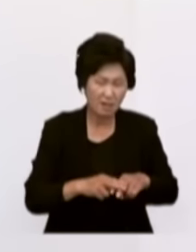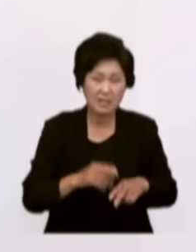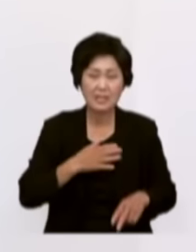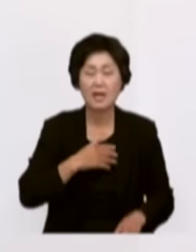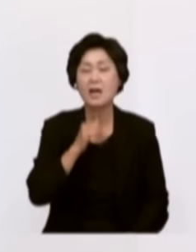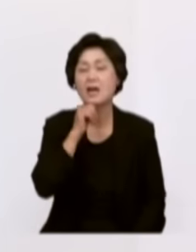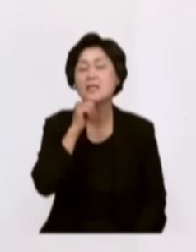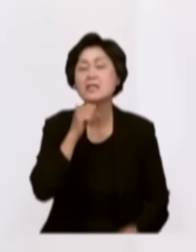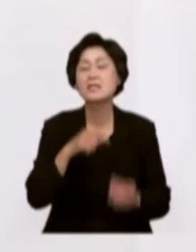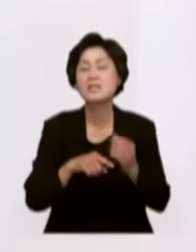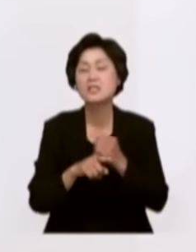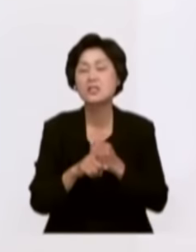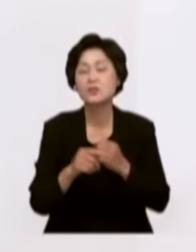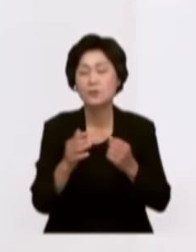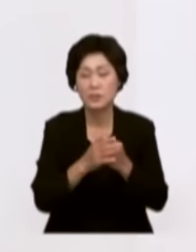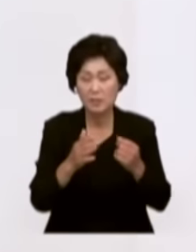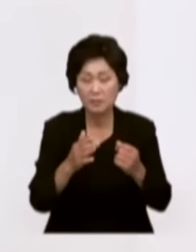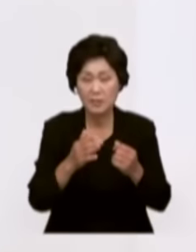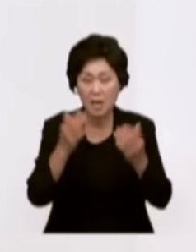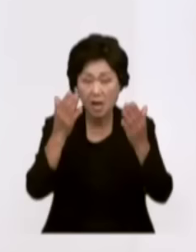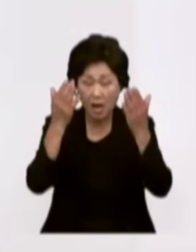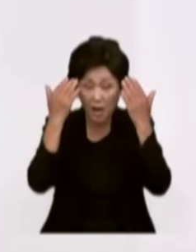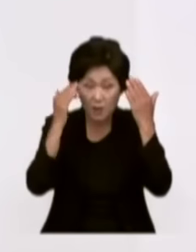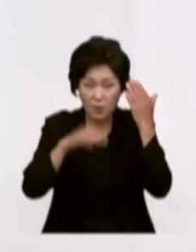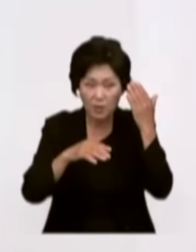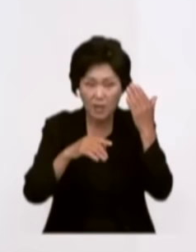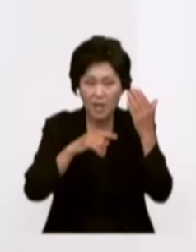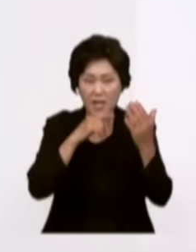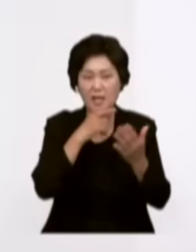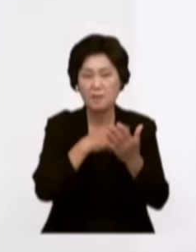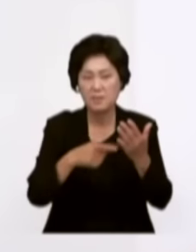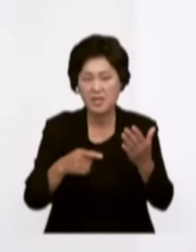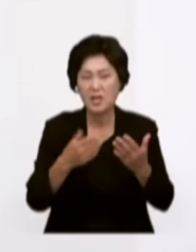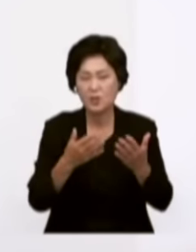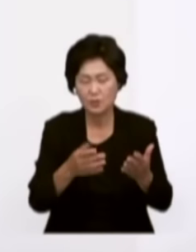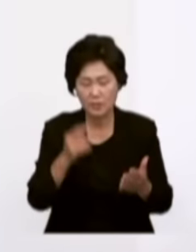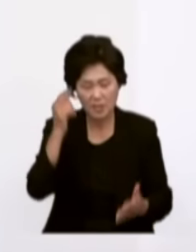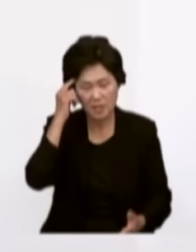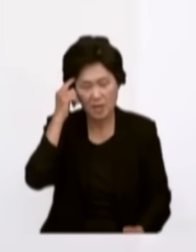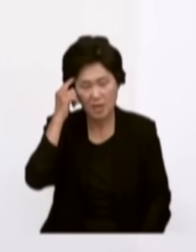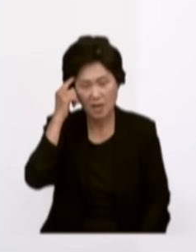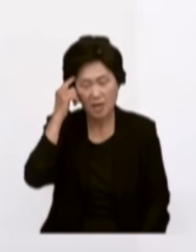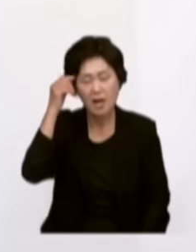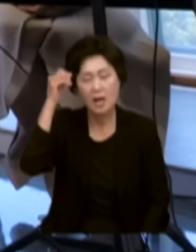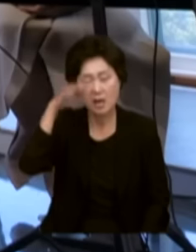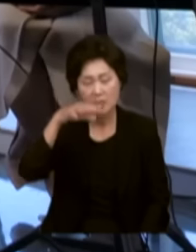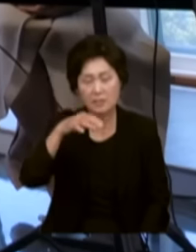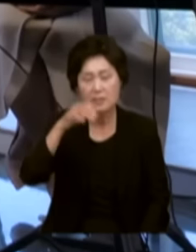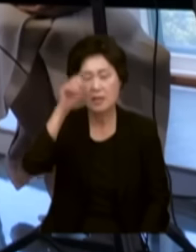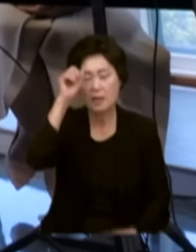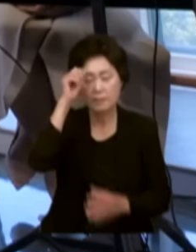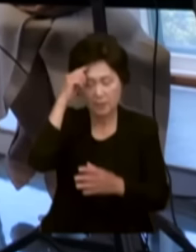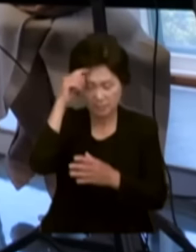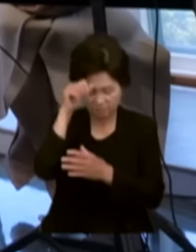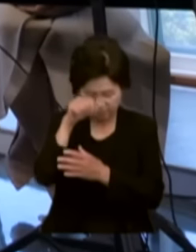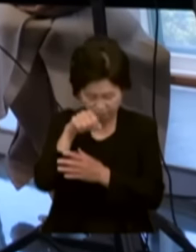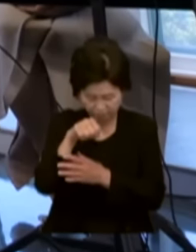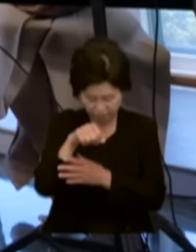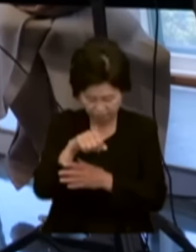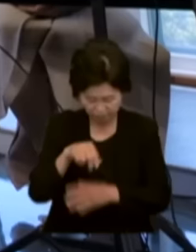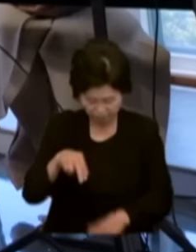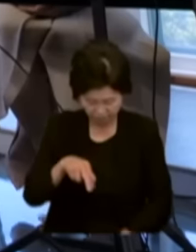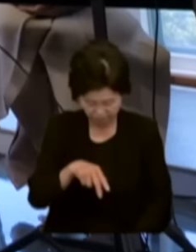하나만으로 예. 학교에 제가 피해를 준다고 생각을 했어요. 그래서 딱만 보고 이렇게 다니는 거예요. 딱만 보고 다니는 거예요. 넷째